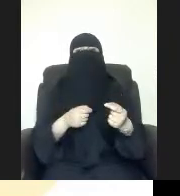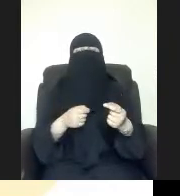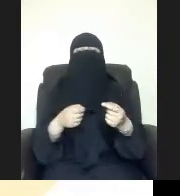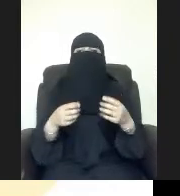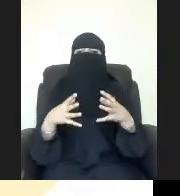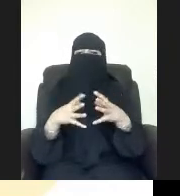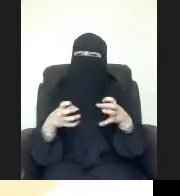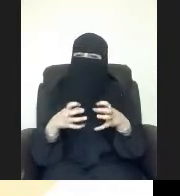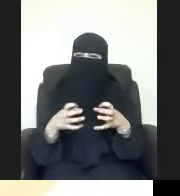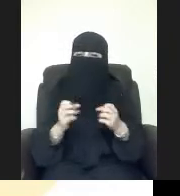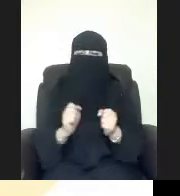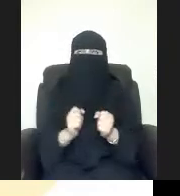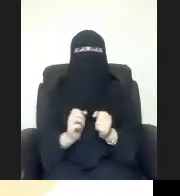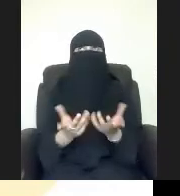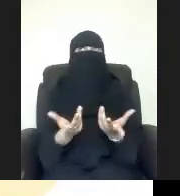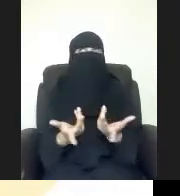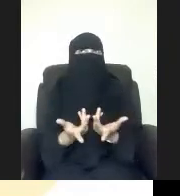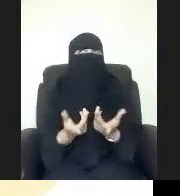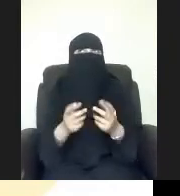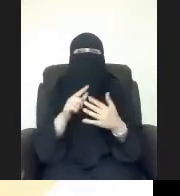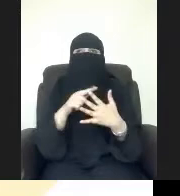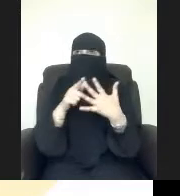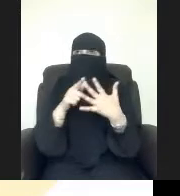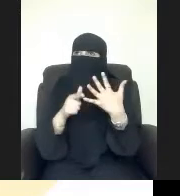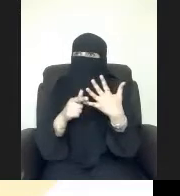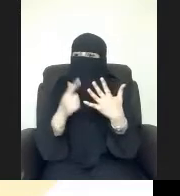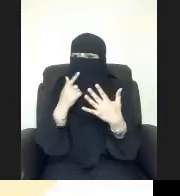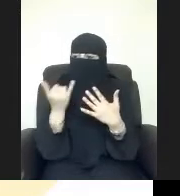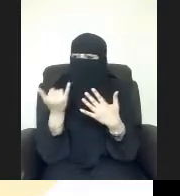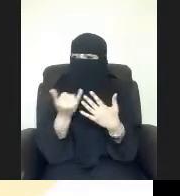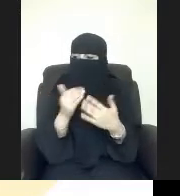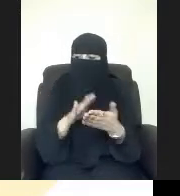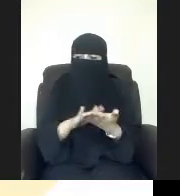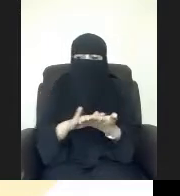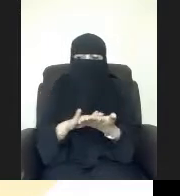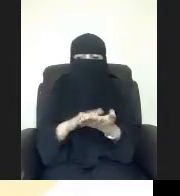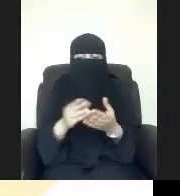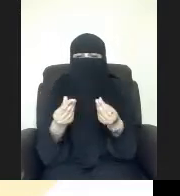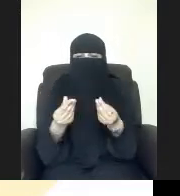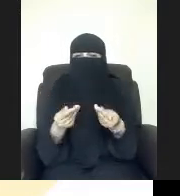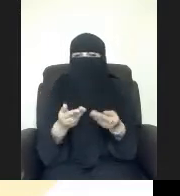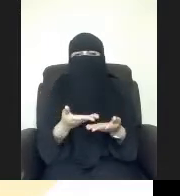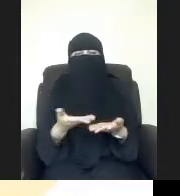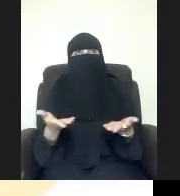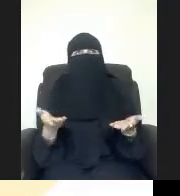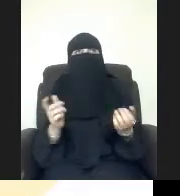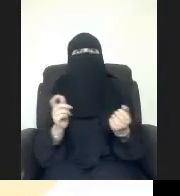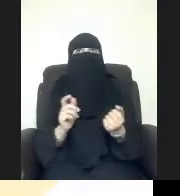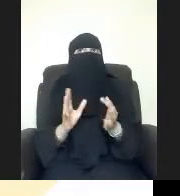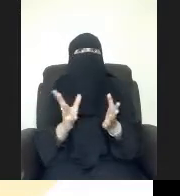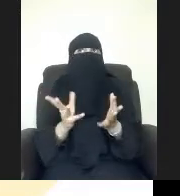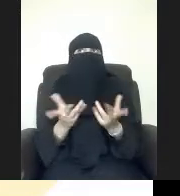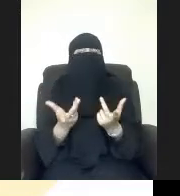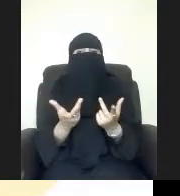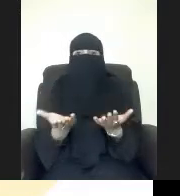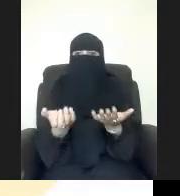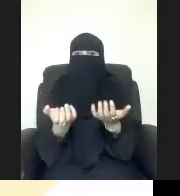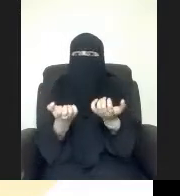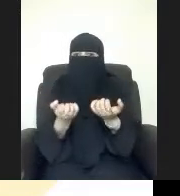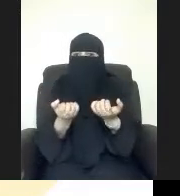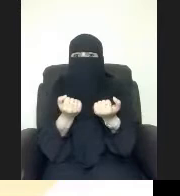عن المعلمين. ما هي المهارات الناعمة؟ السوفت سكيلز، هي المهارات التي يكتسبها باستخدام، خلينا نقول